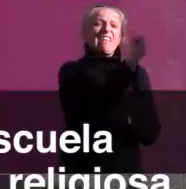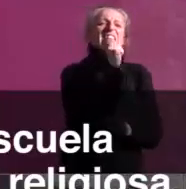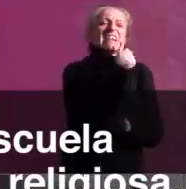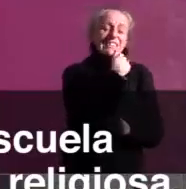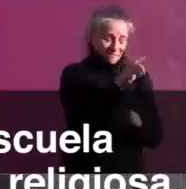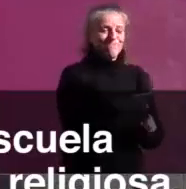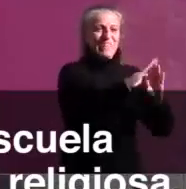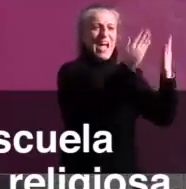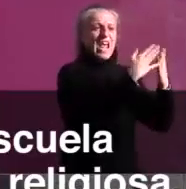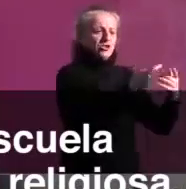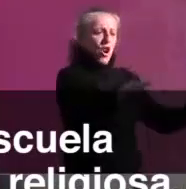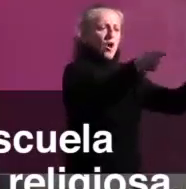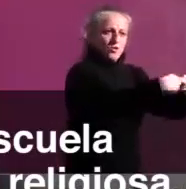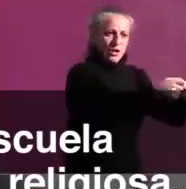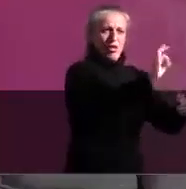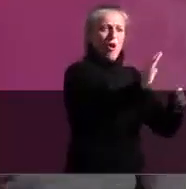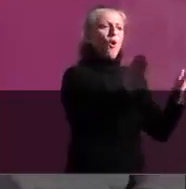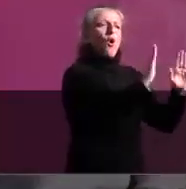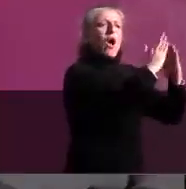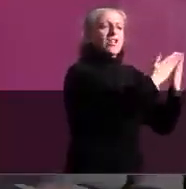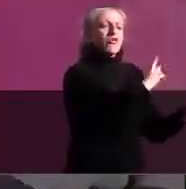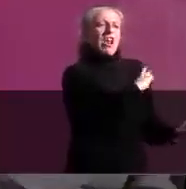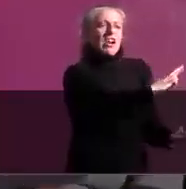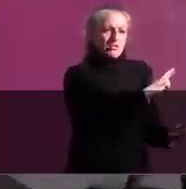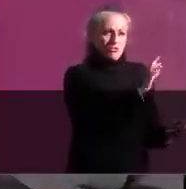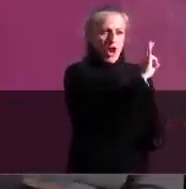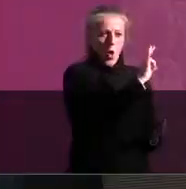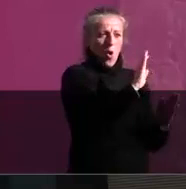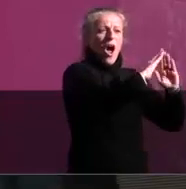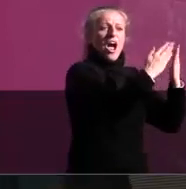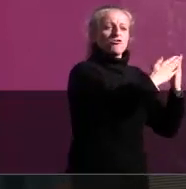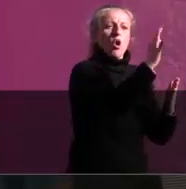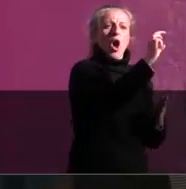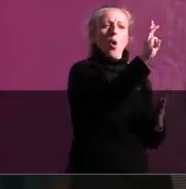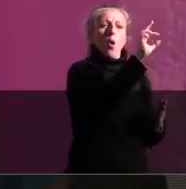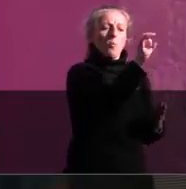l'escola concertada, a l'escola de l'Opus o a l'escola religiosa. Vergonya!